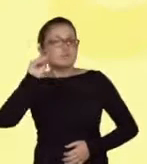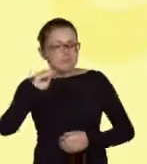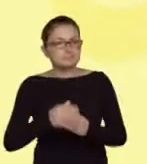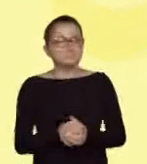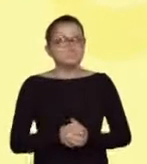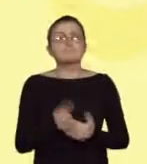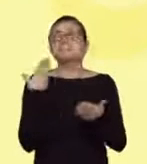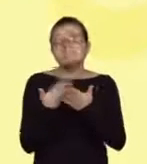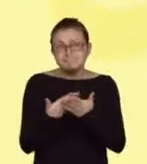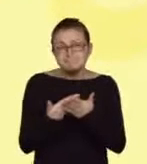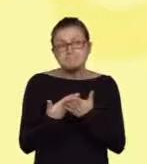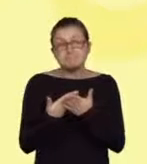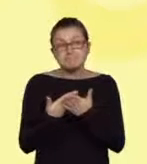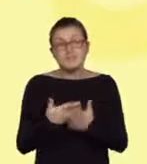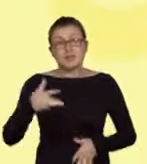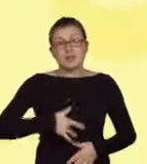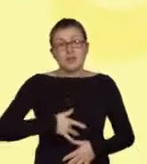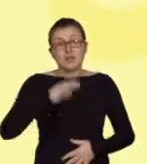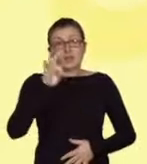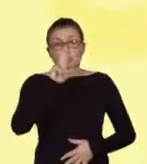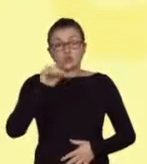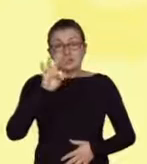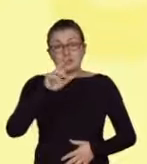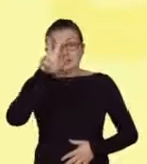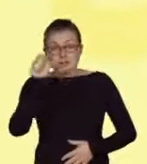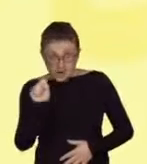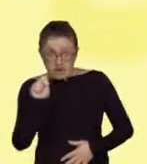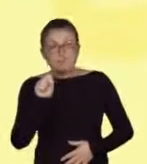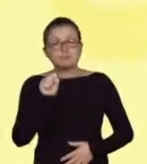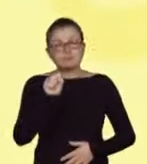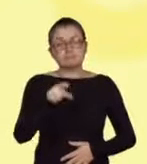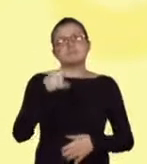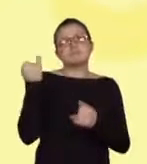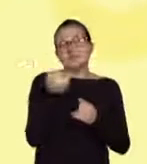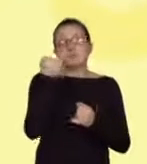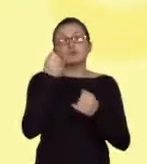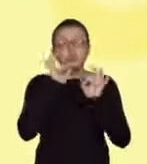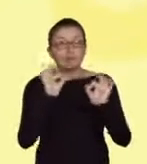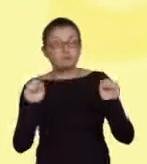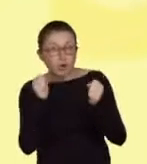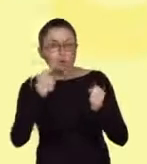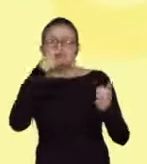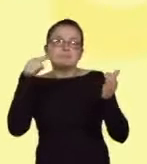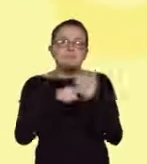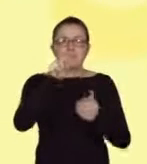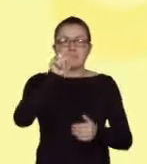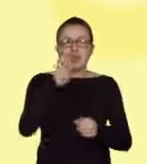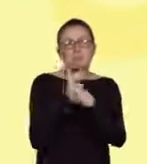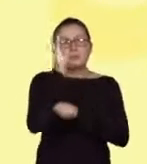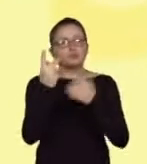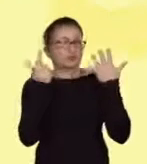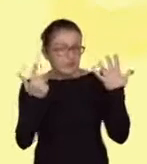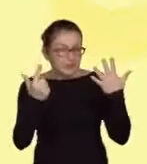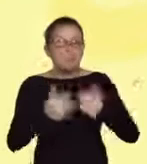reakcji. Zrobiono to z tego powodu, że enzymy trawienne wydzielane przez trzustkę mają optimum swojego działania w pH